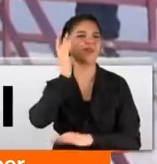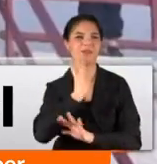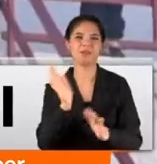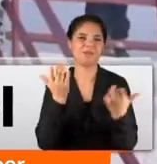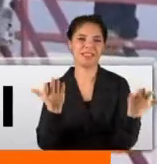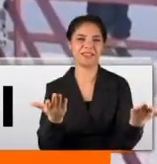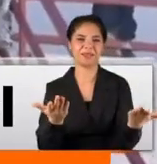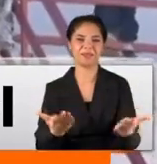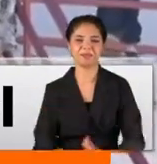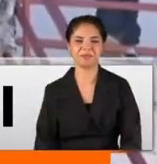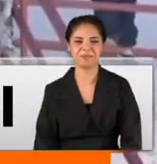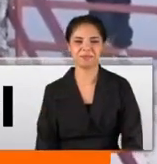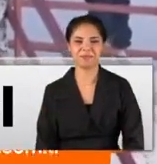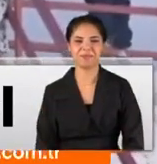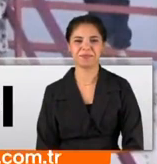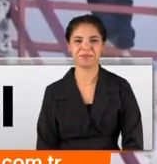unutmadılar.